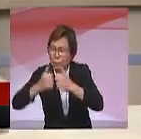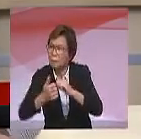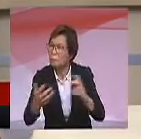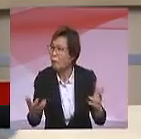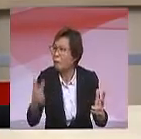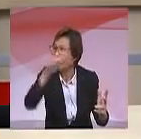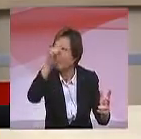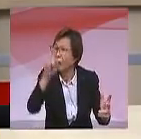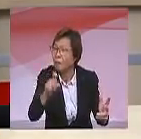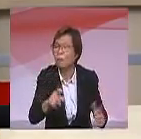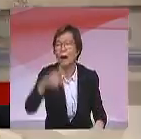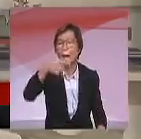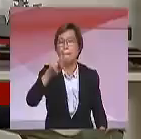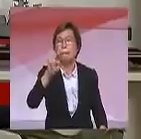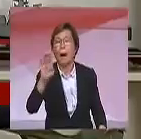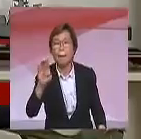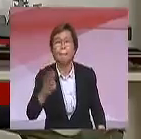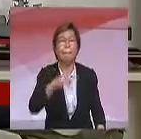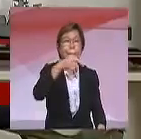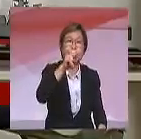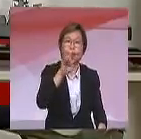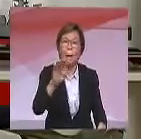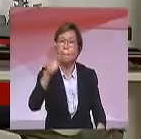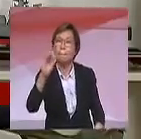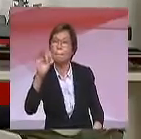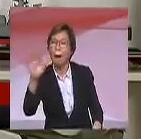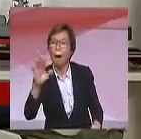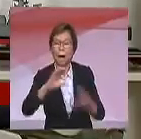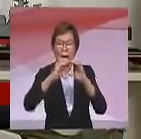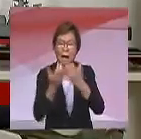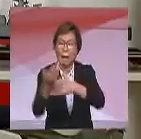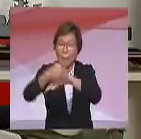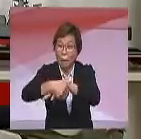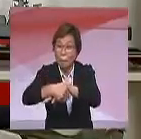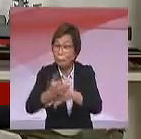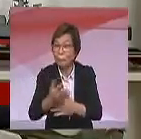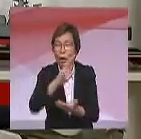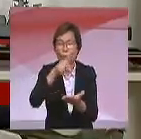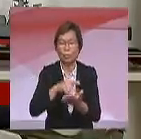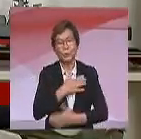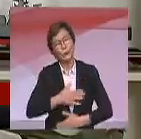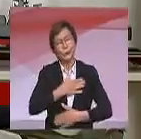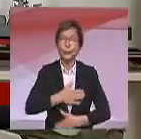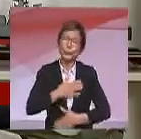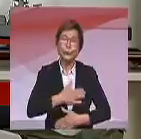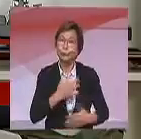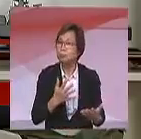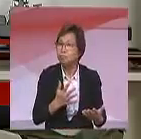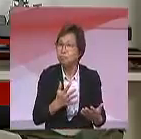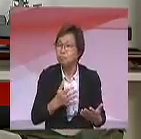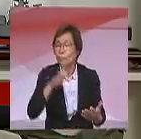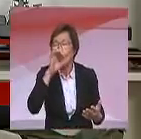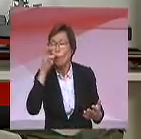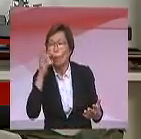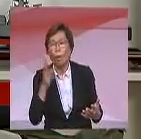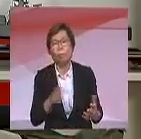Ya, pub, bar, pub, kelab malam, pusat hiburan